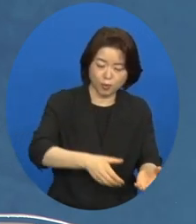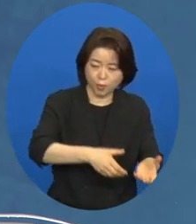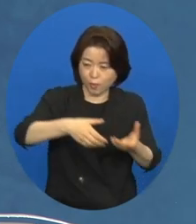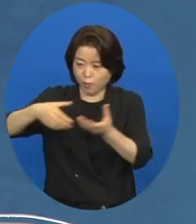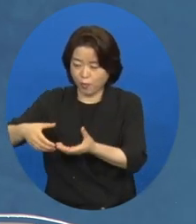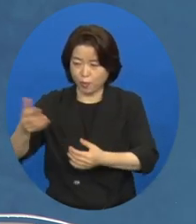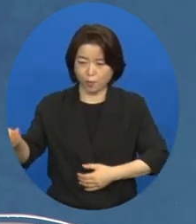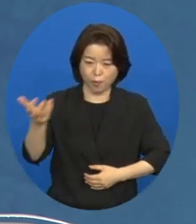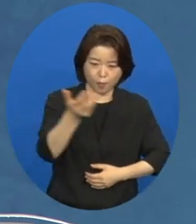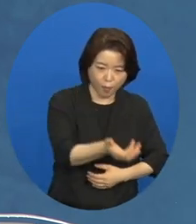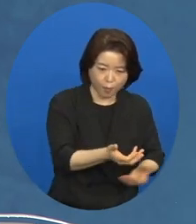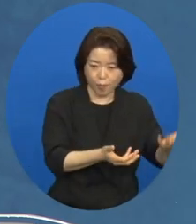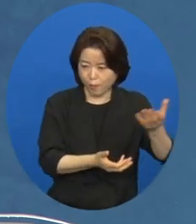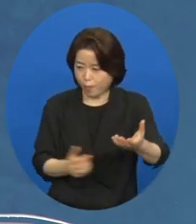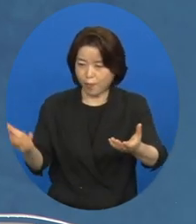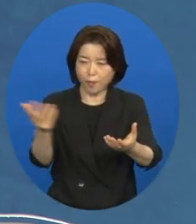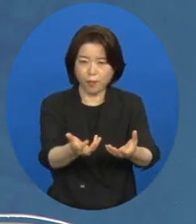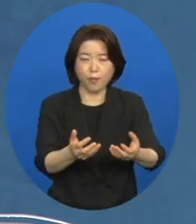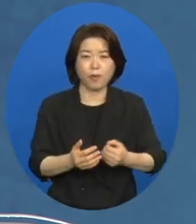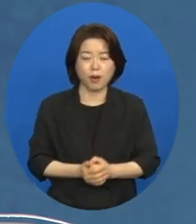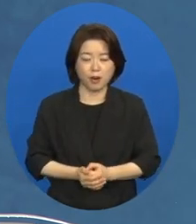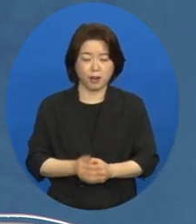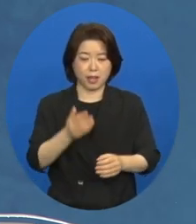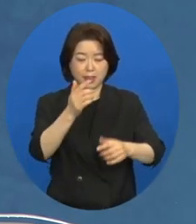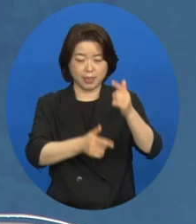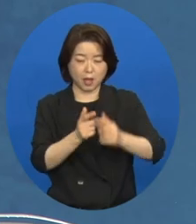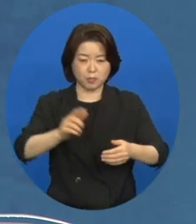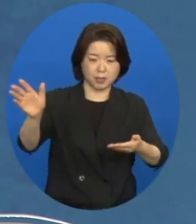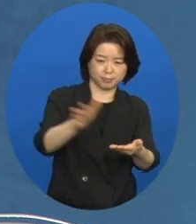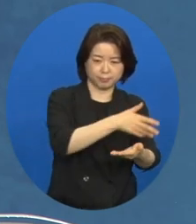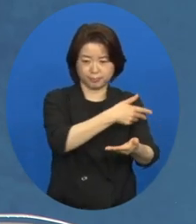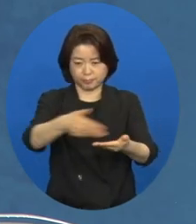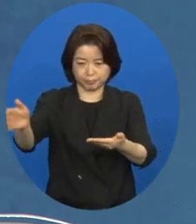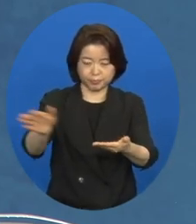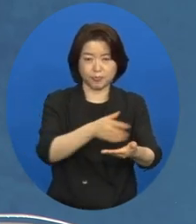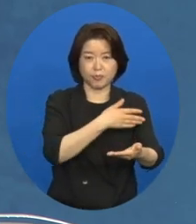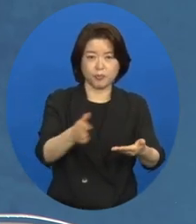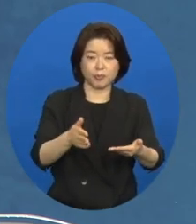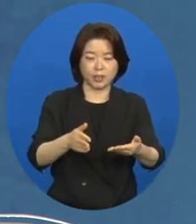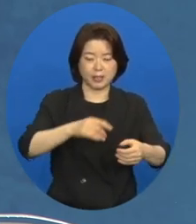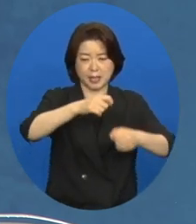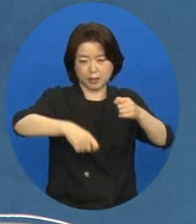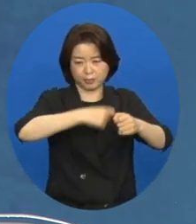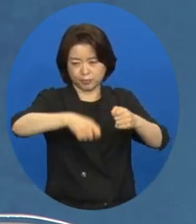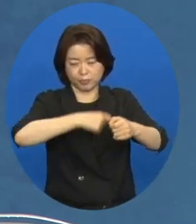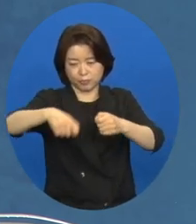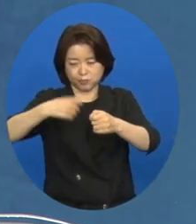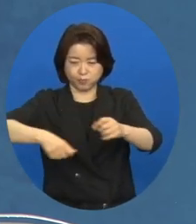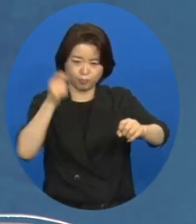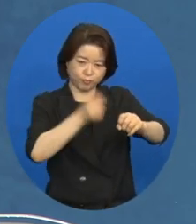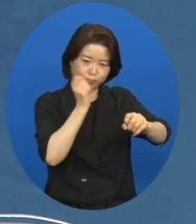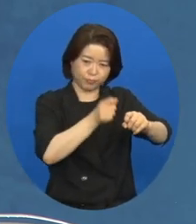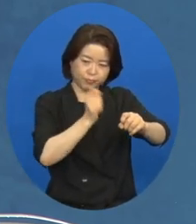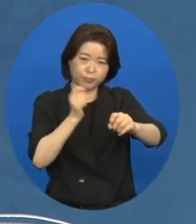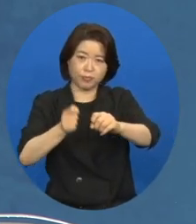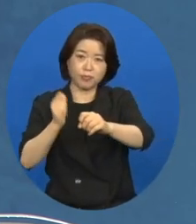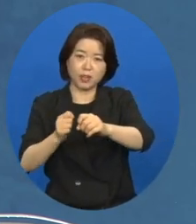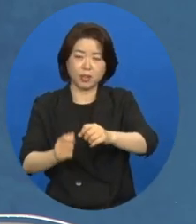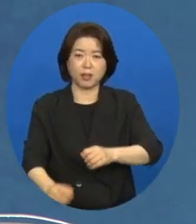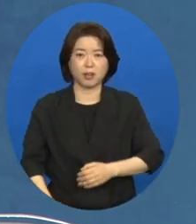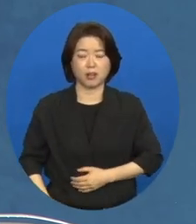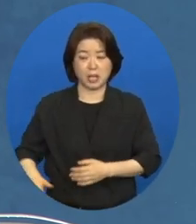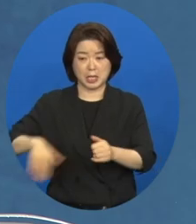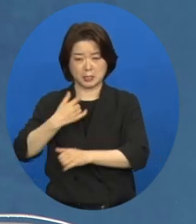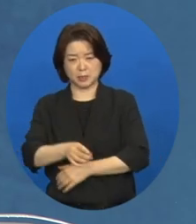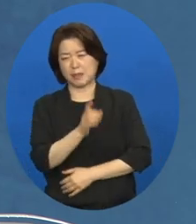이동하고 나무에 칠을 하고 나무를 잇고 주변 사람들이 뭐라고